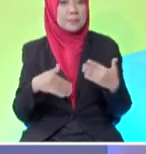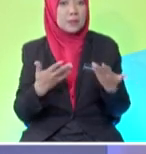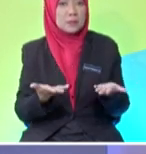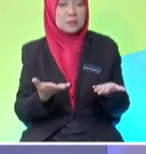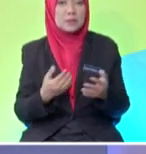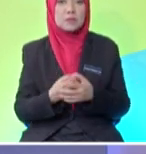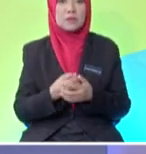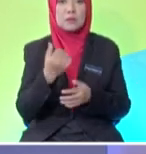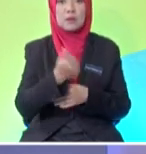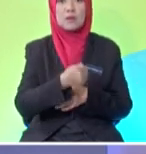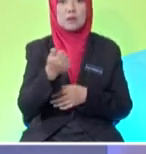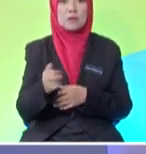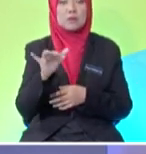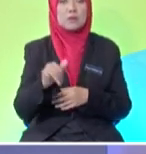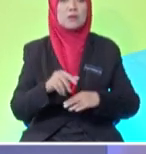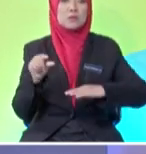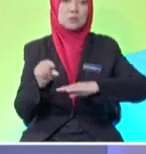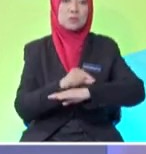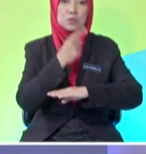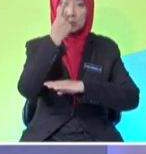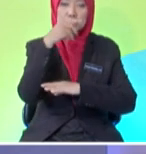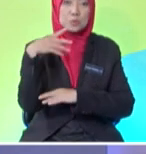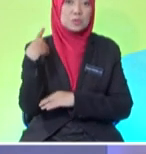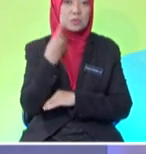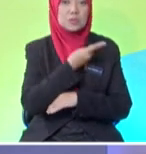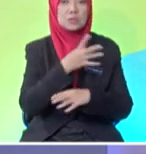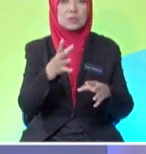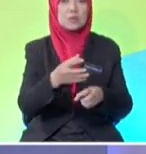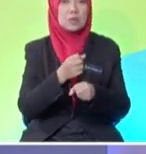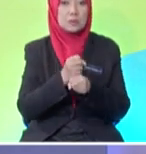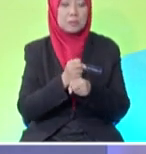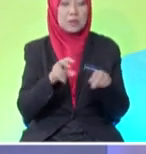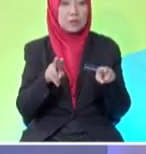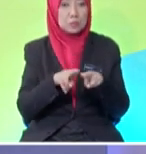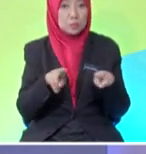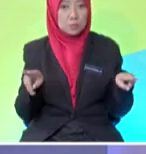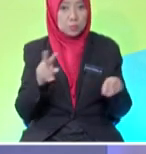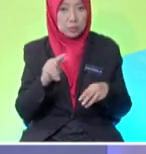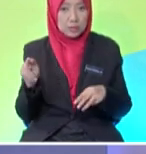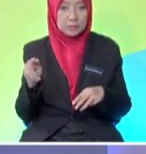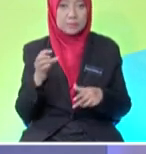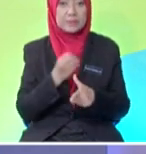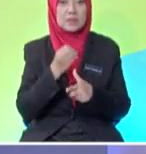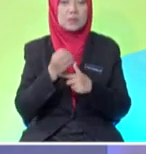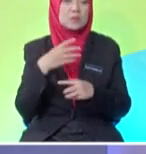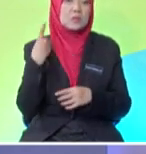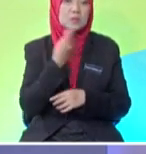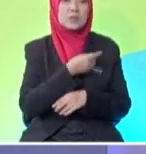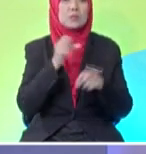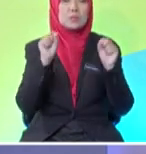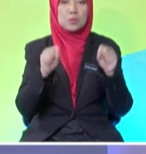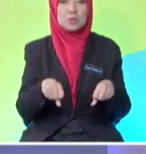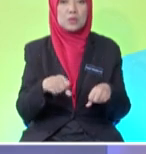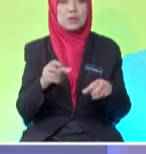yaitu yang digunakan untuk kita mendapatkan ukuran ataupun kita boleh mendapatkan